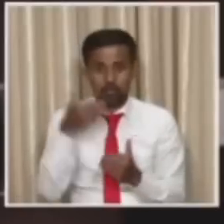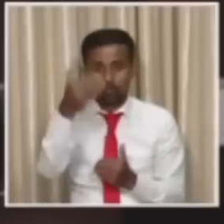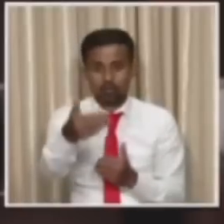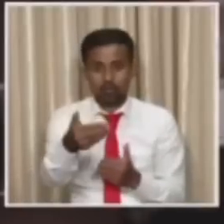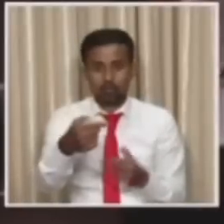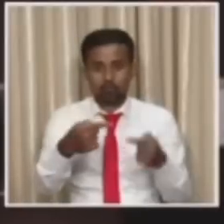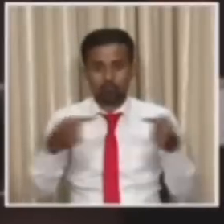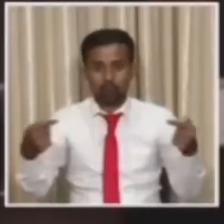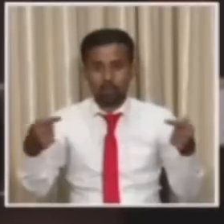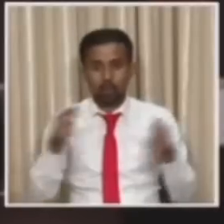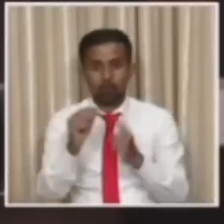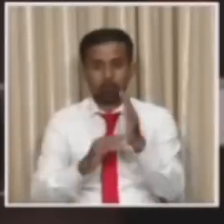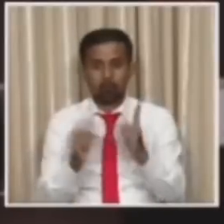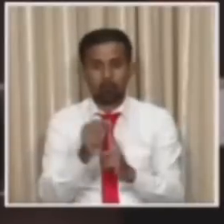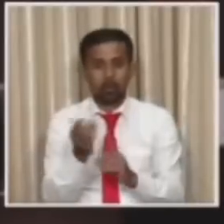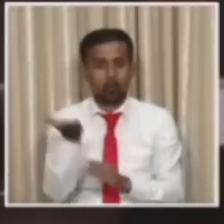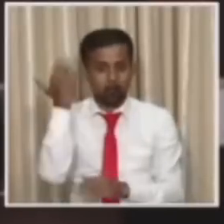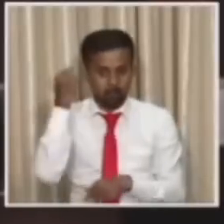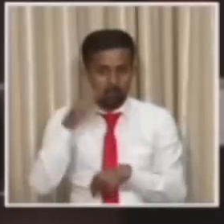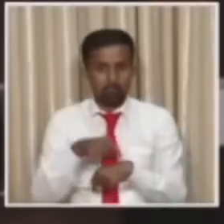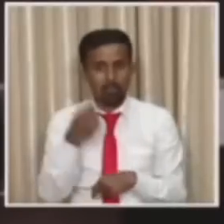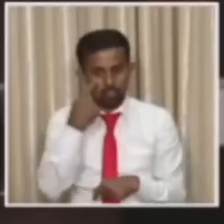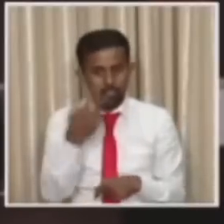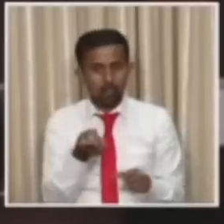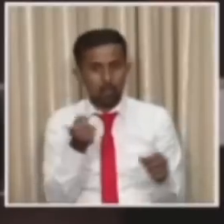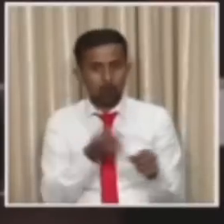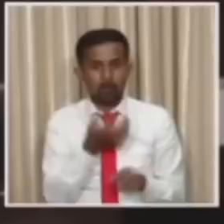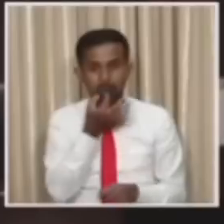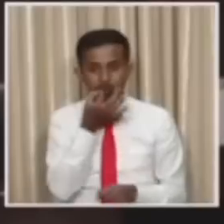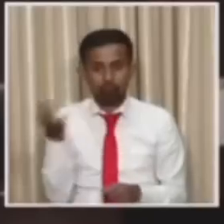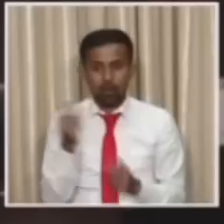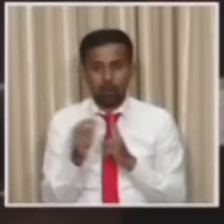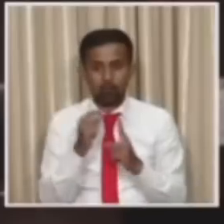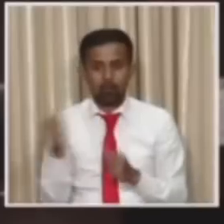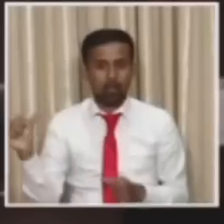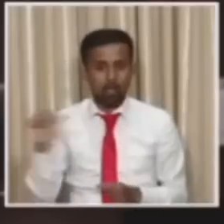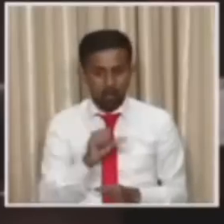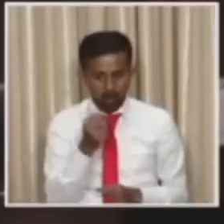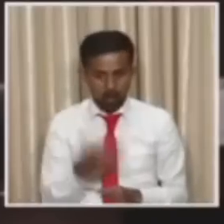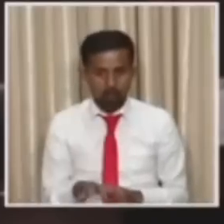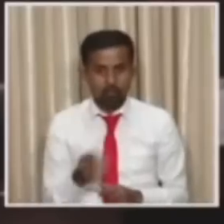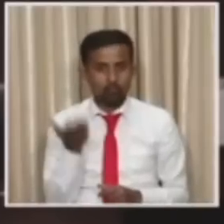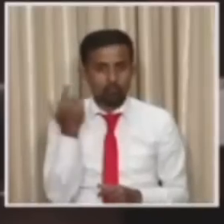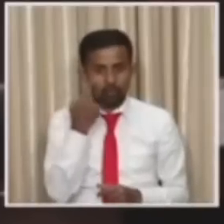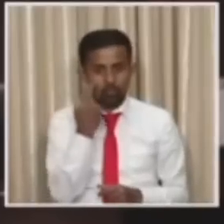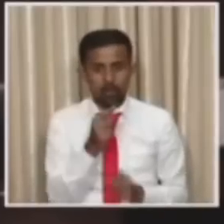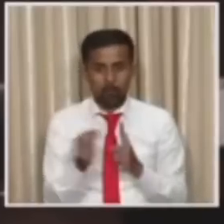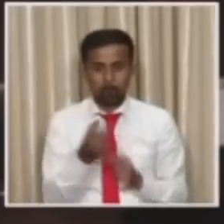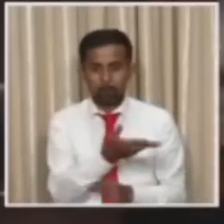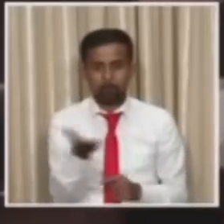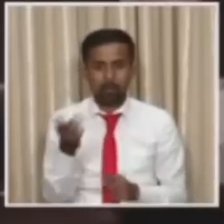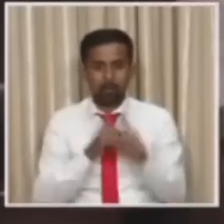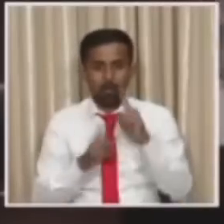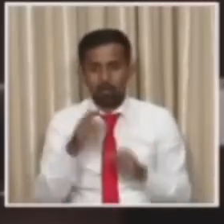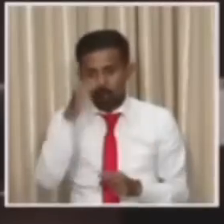anagathayedi vipakshe mantri varun pahugiya kaaledi api dakka mini marapu chodana thiyena parliamentuwata aawa. Pahugiya kaale api dakka me parliamentuwe